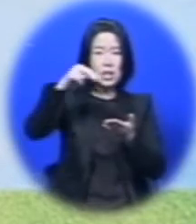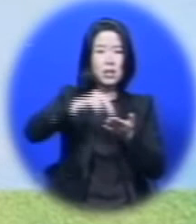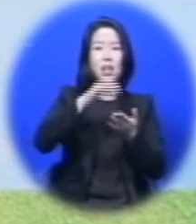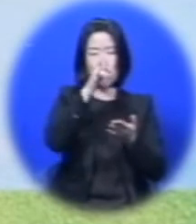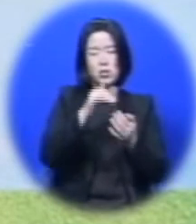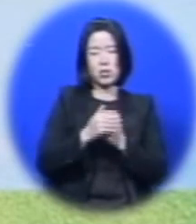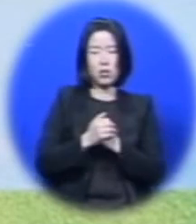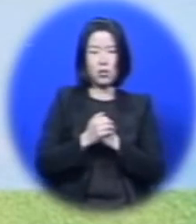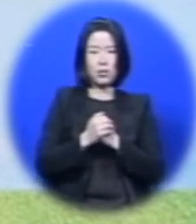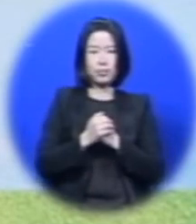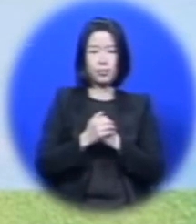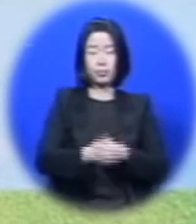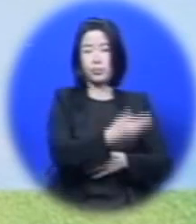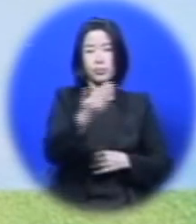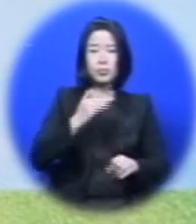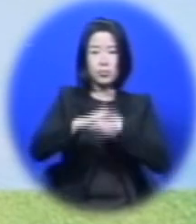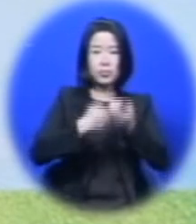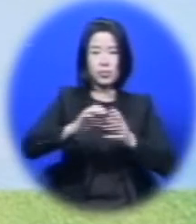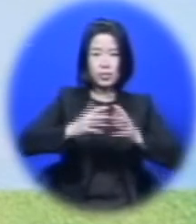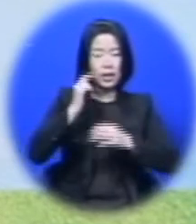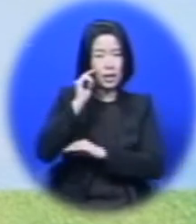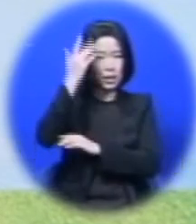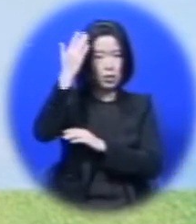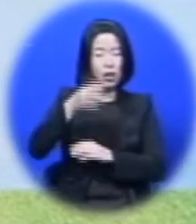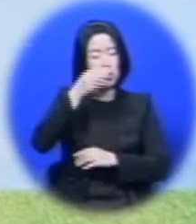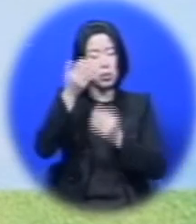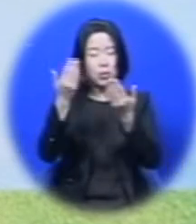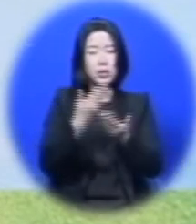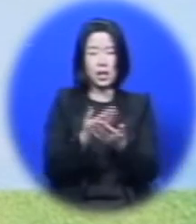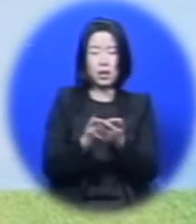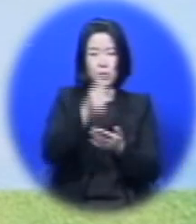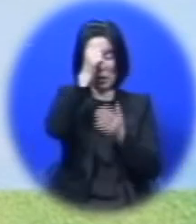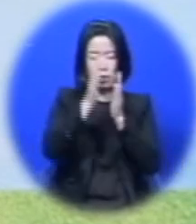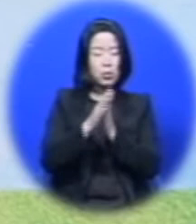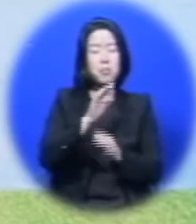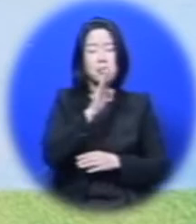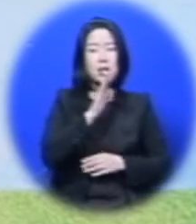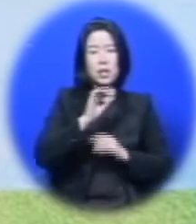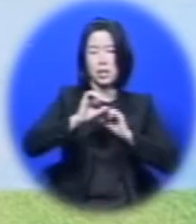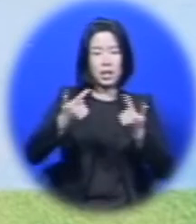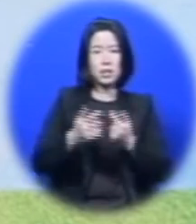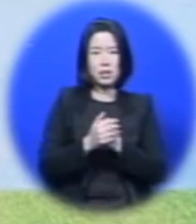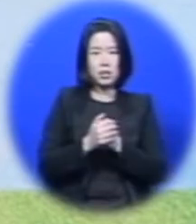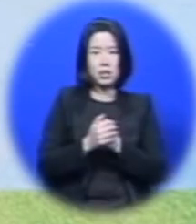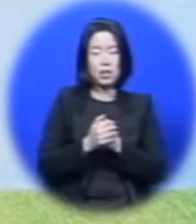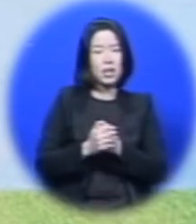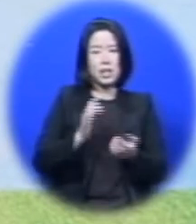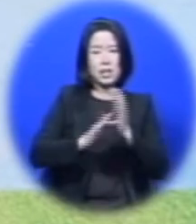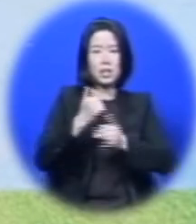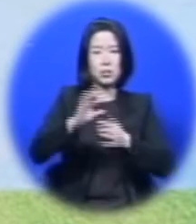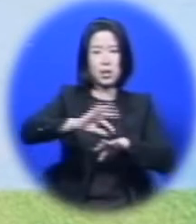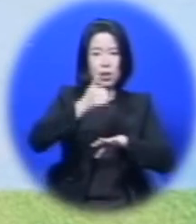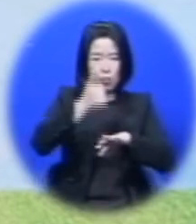있어요. 여러분, 하나님의 나라 영광을 보여달라고 기도만 할 게 아닙니다. 예수님 나의 왕이라고 정말